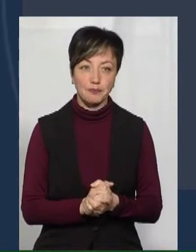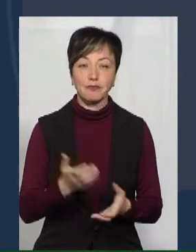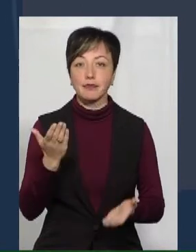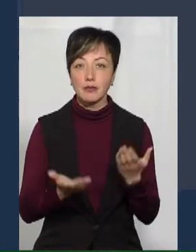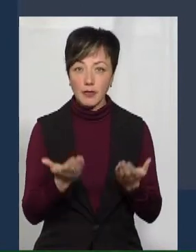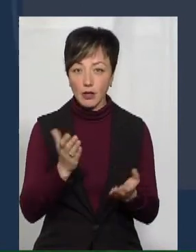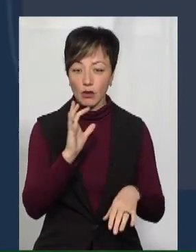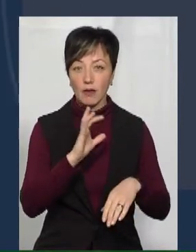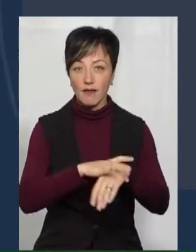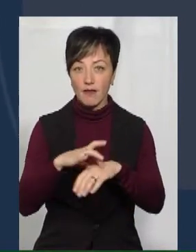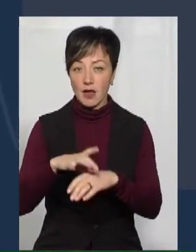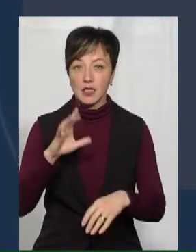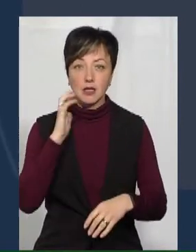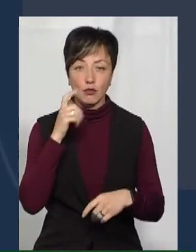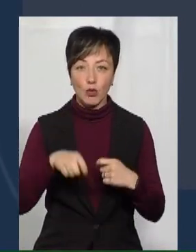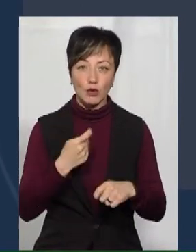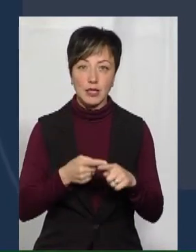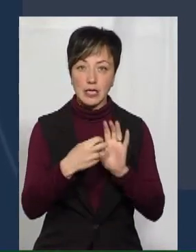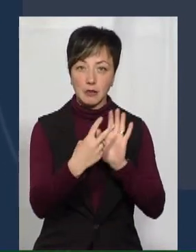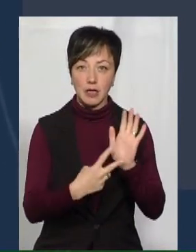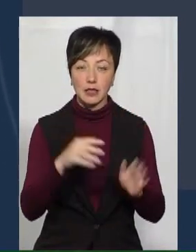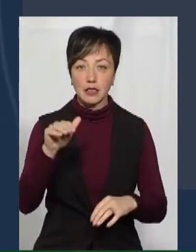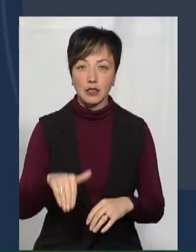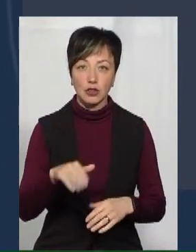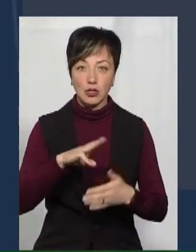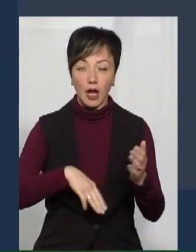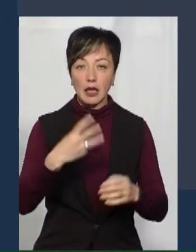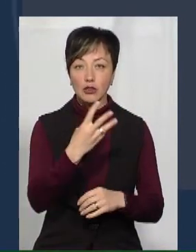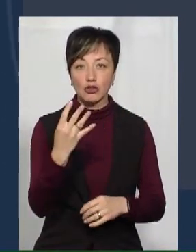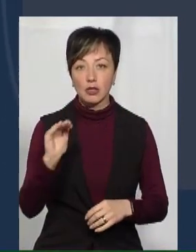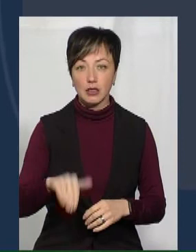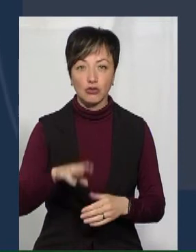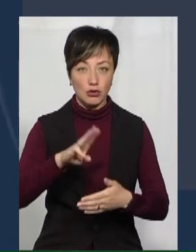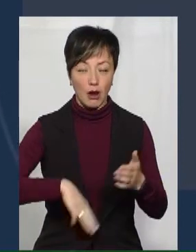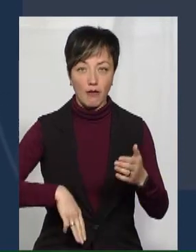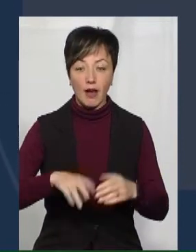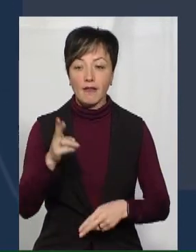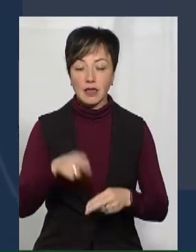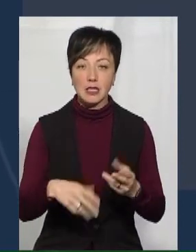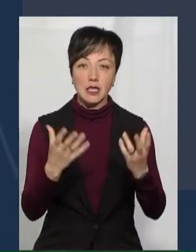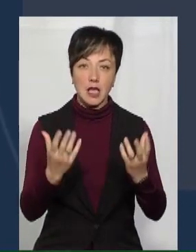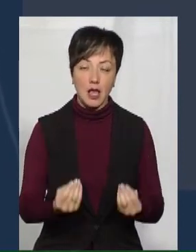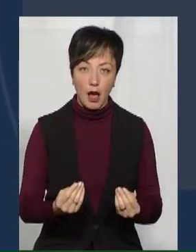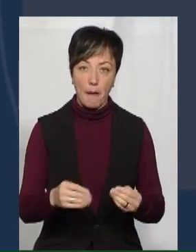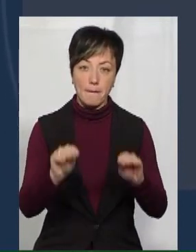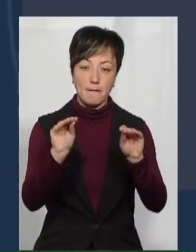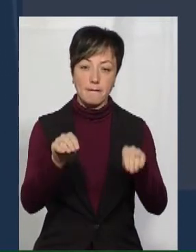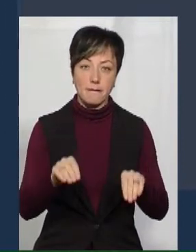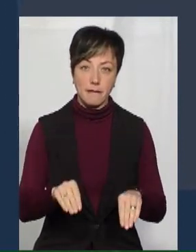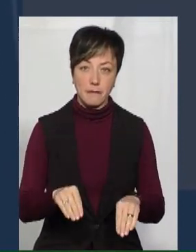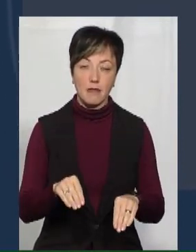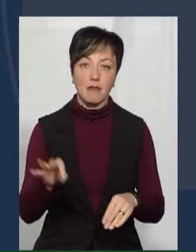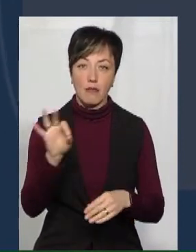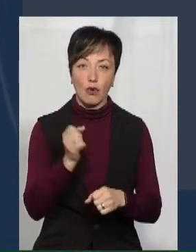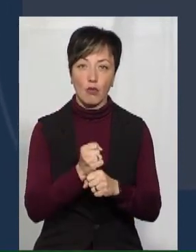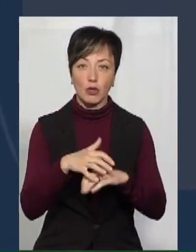серйозні порушення, це 17 тисяч штрафу і 34 тисячі штрафу. В кінці дня пишеться така довідка про